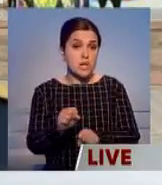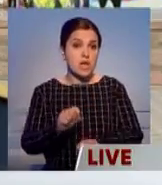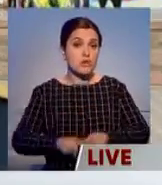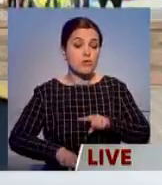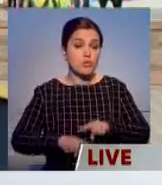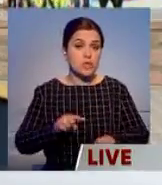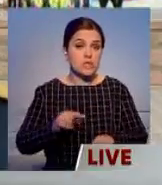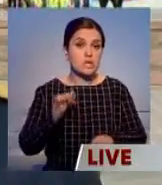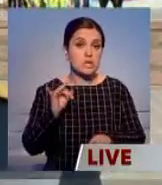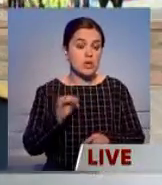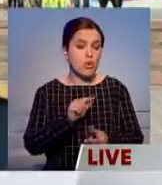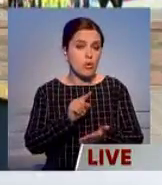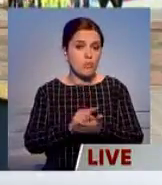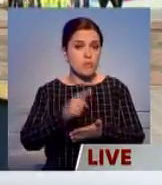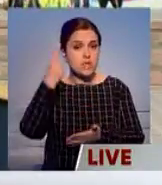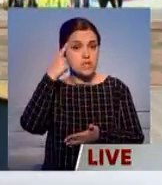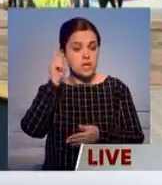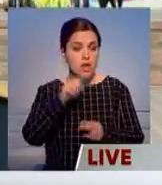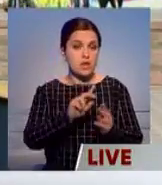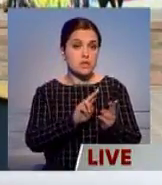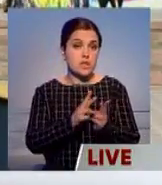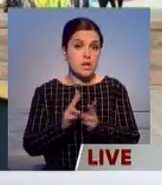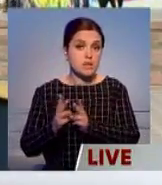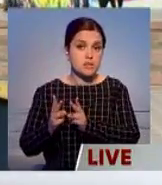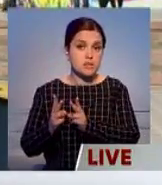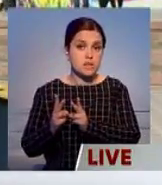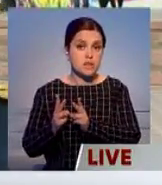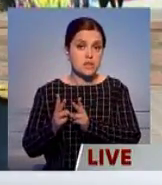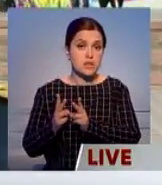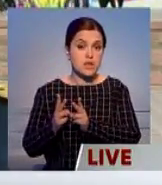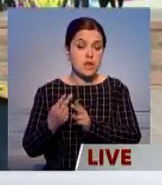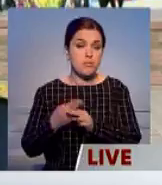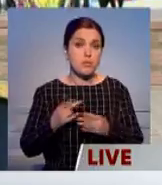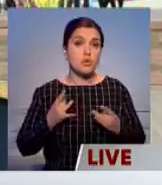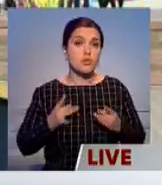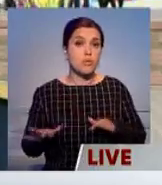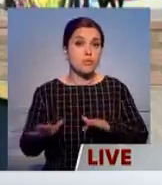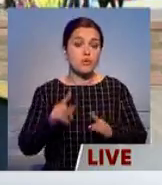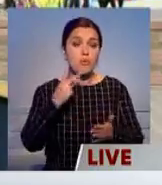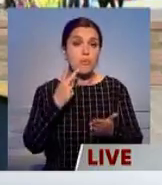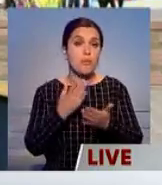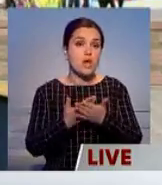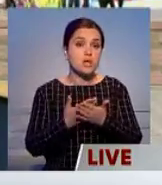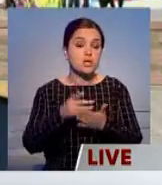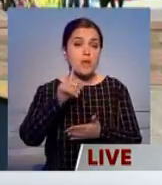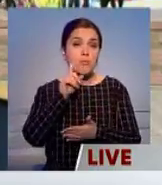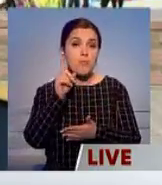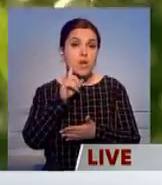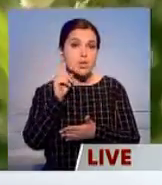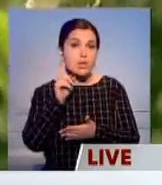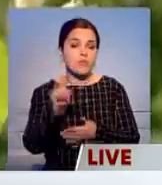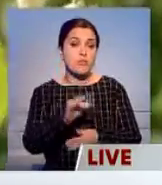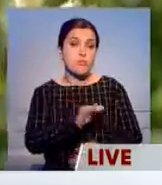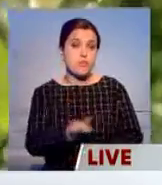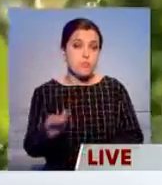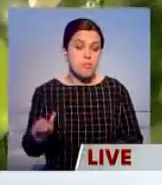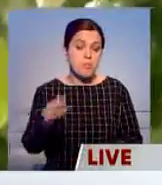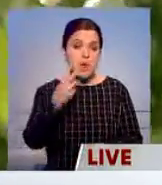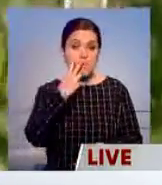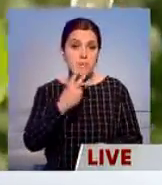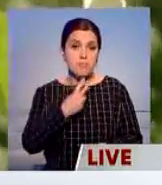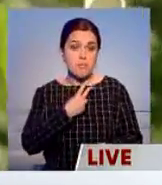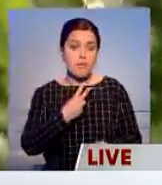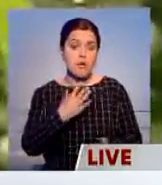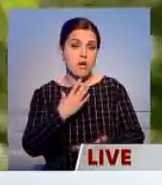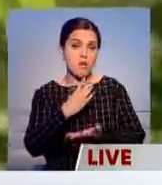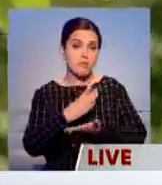Отечества и, конечно же, должен уметь танцевать в таком торжественном мероприятии, чтобы показывать будущему поколению, чтобы маленькие дети смотрели и брали пример